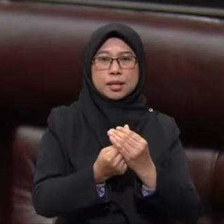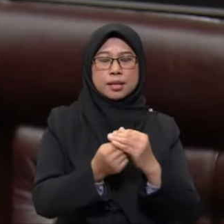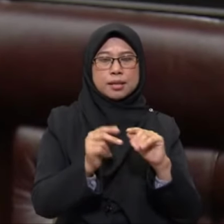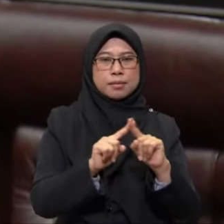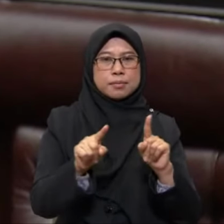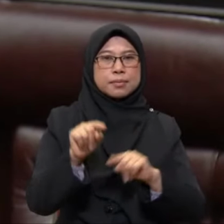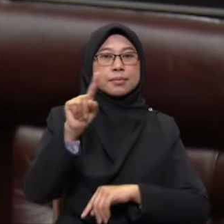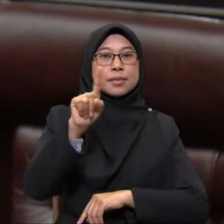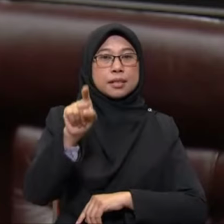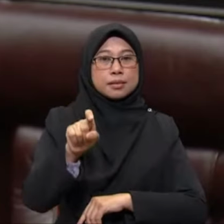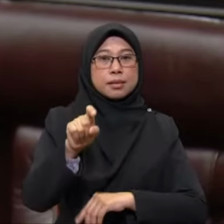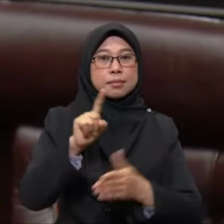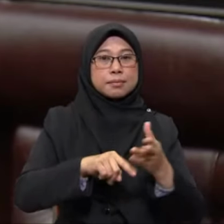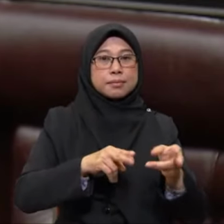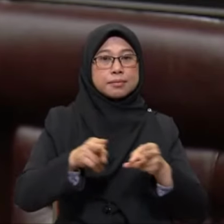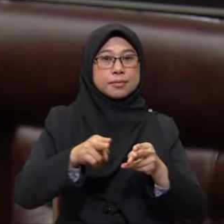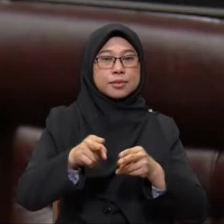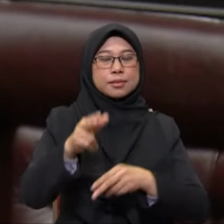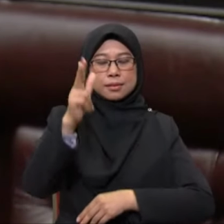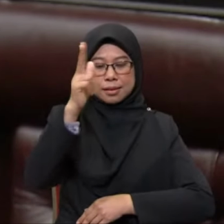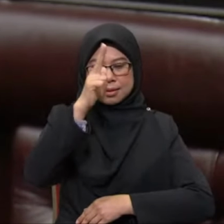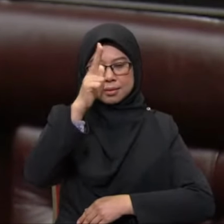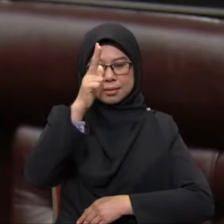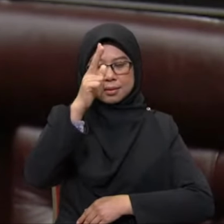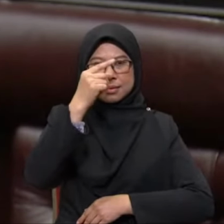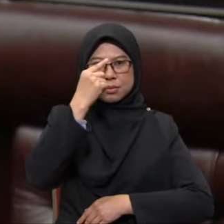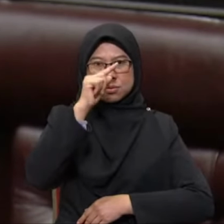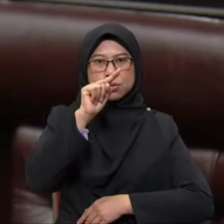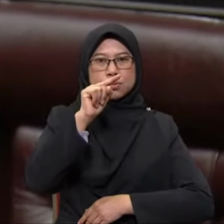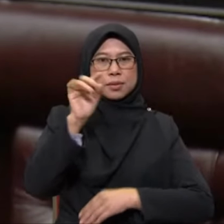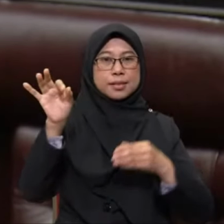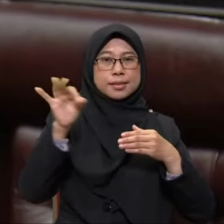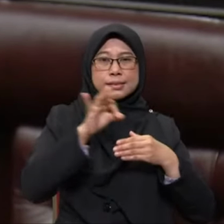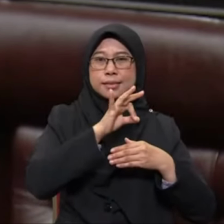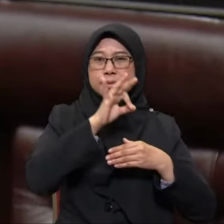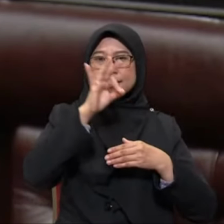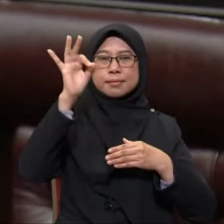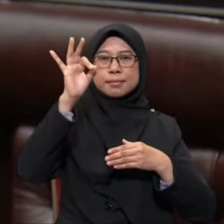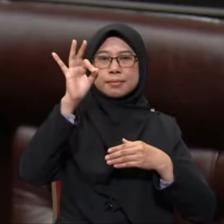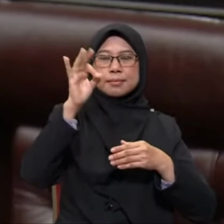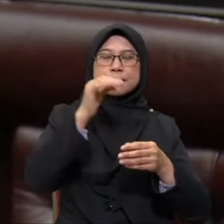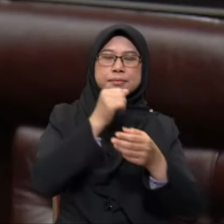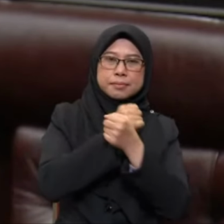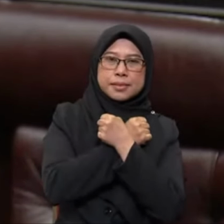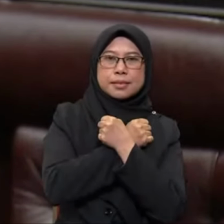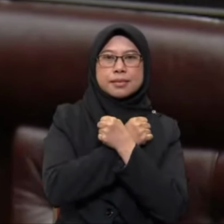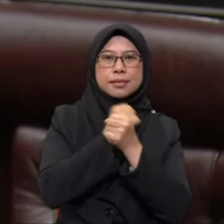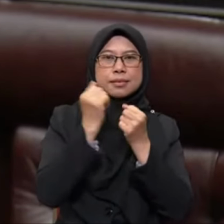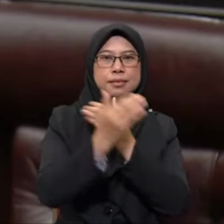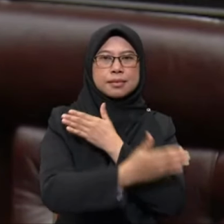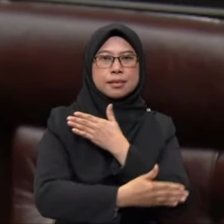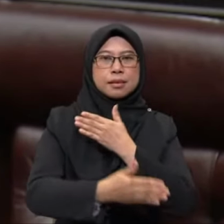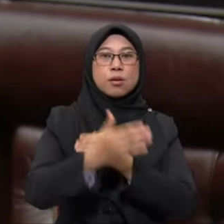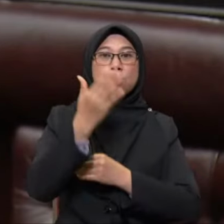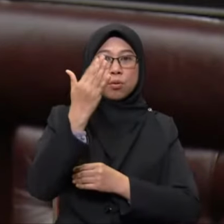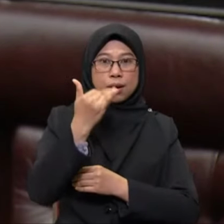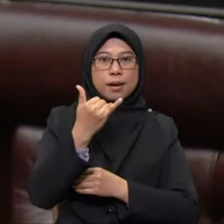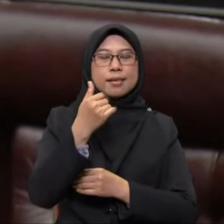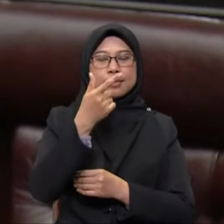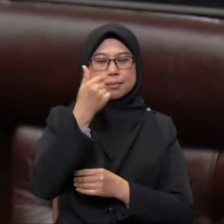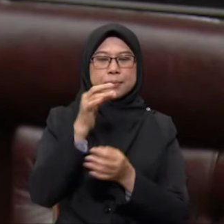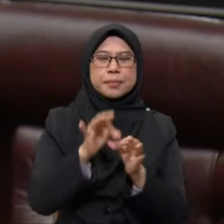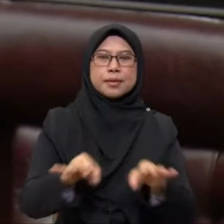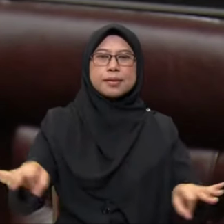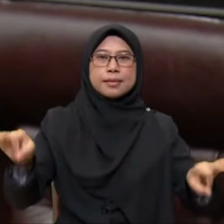soalannya, apakah usaha kerajaan untuk menerapkan semangat cinta kepada negara dan patriotisme ini? Kerana ini amat penting